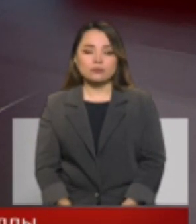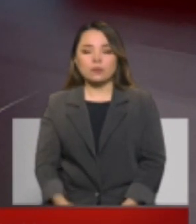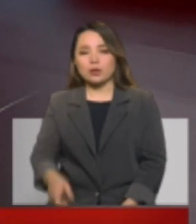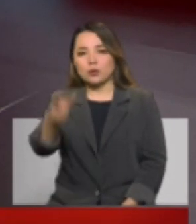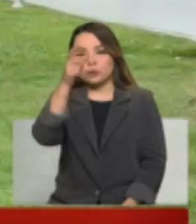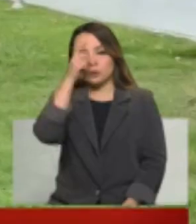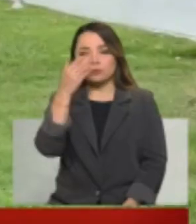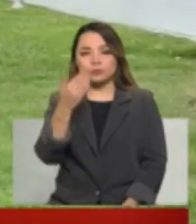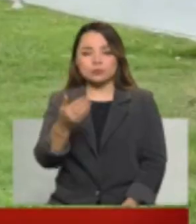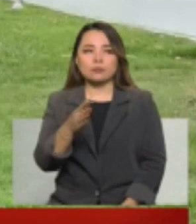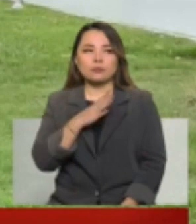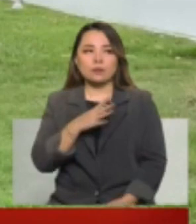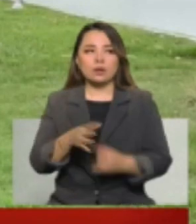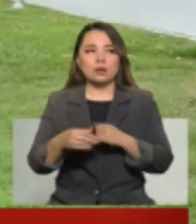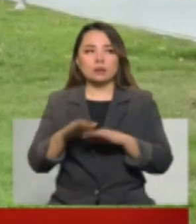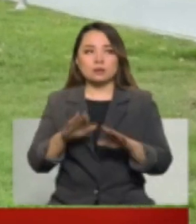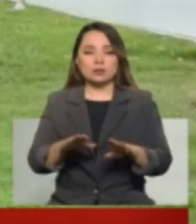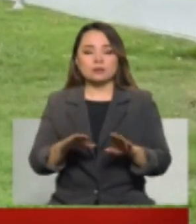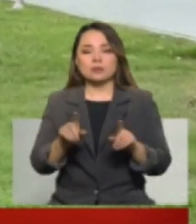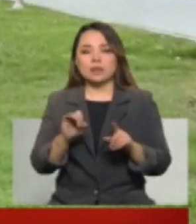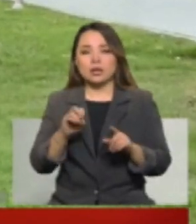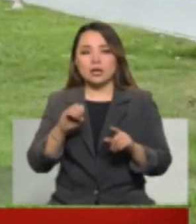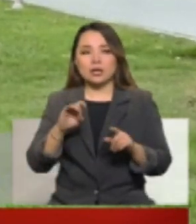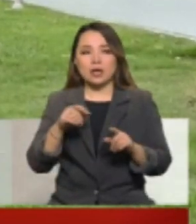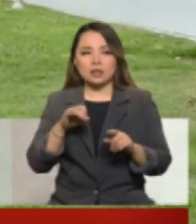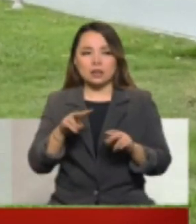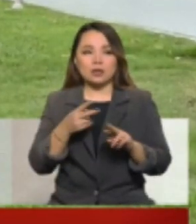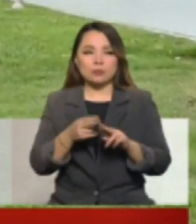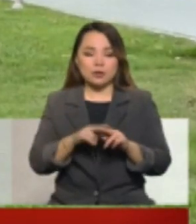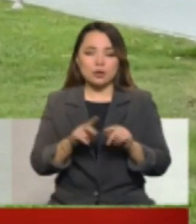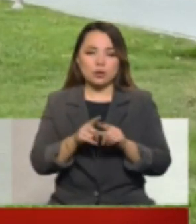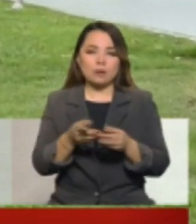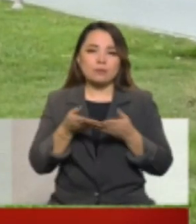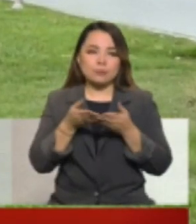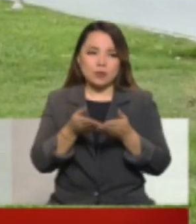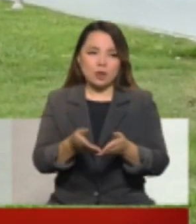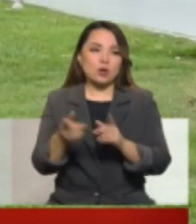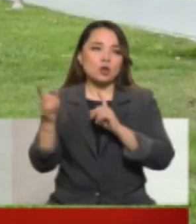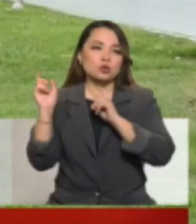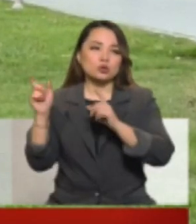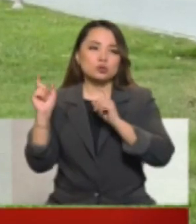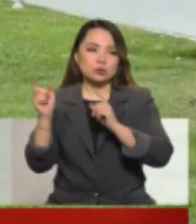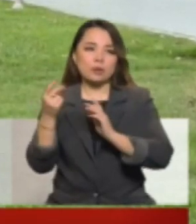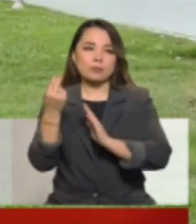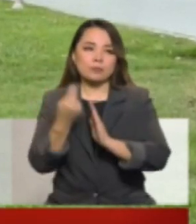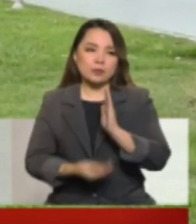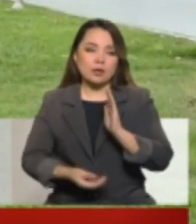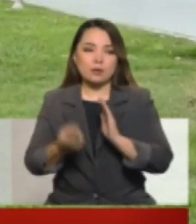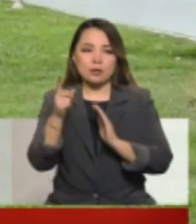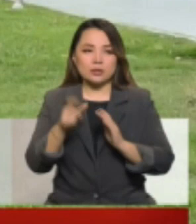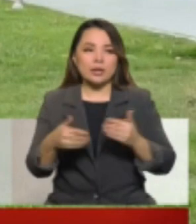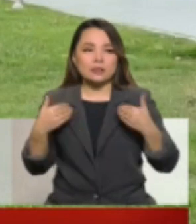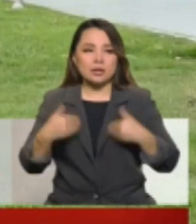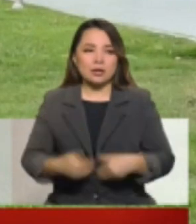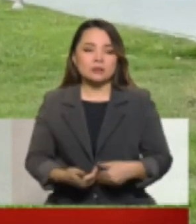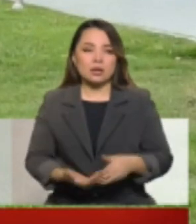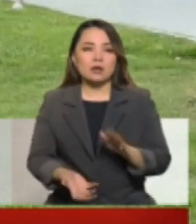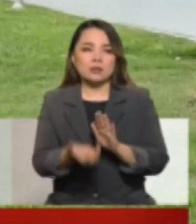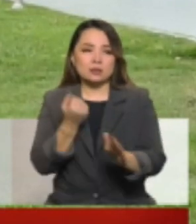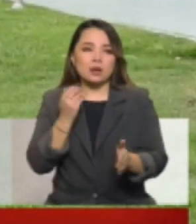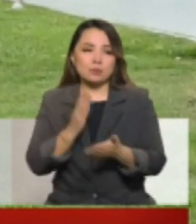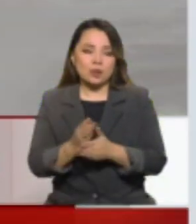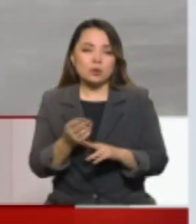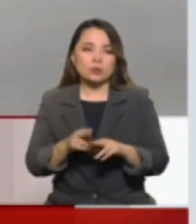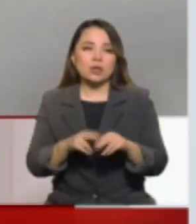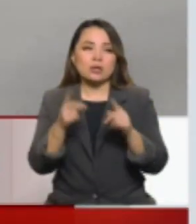Түркияның Зонгулдақ қаласы маңындағы Ерегіл ауданында қара теңізге батып кеткен жүк кемесінен жаңа бір адамның денесі шығарылды. Бірақ бұл